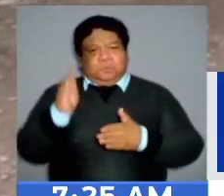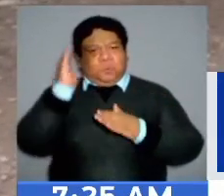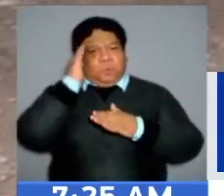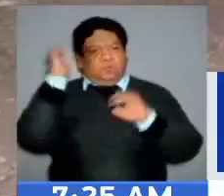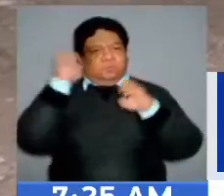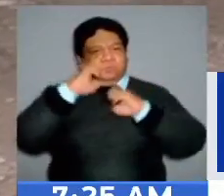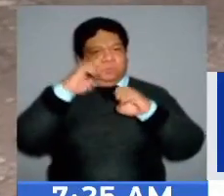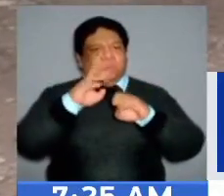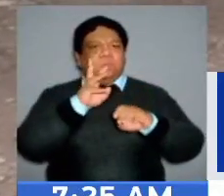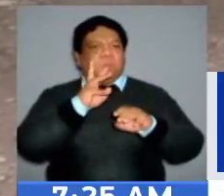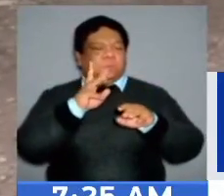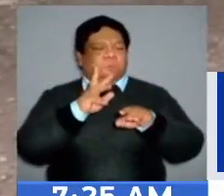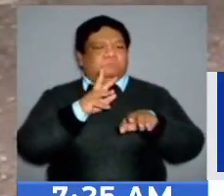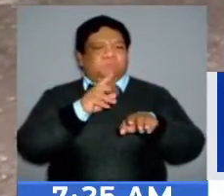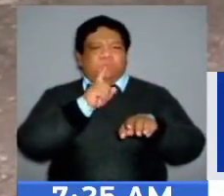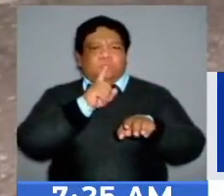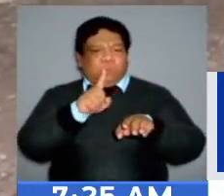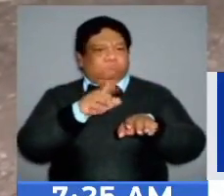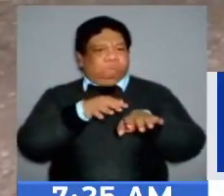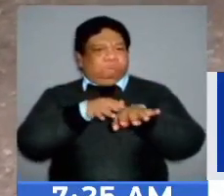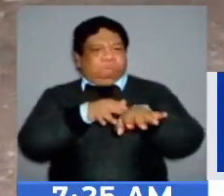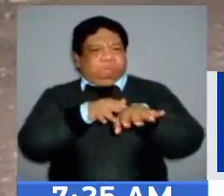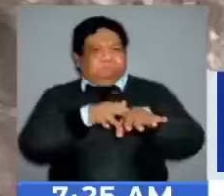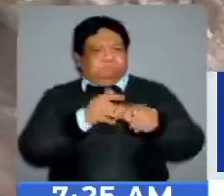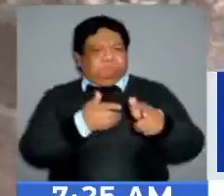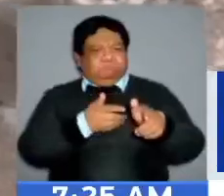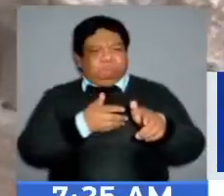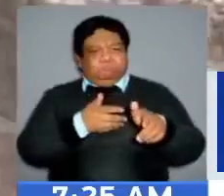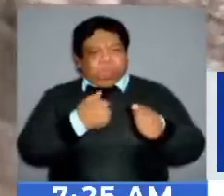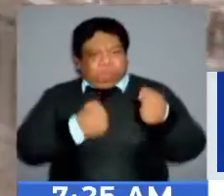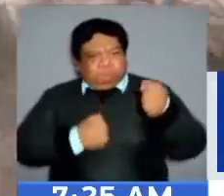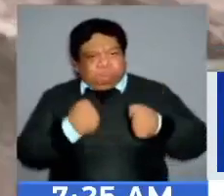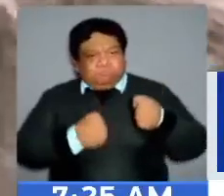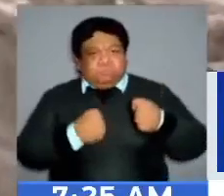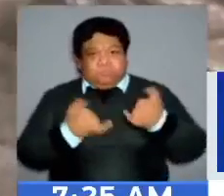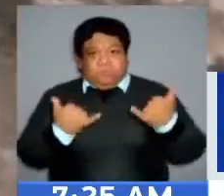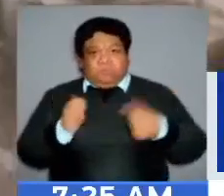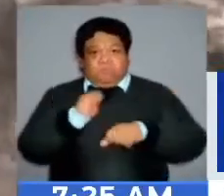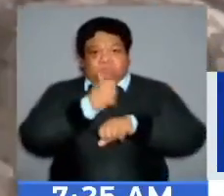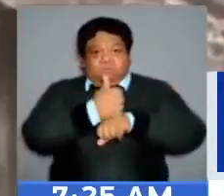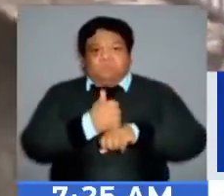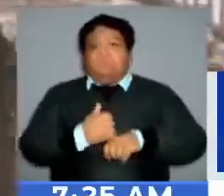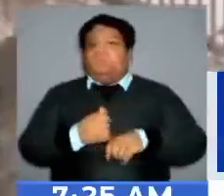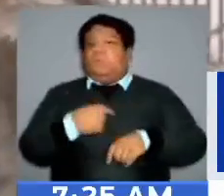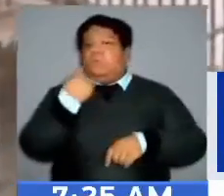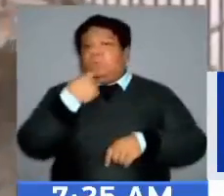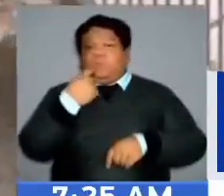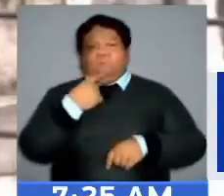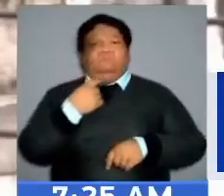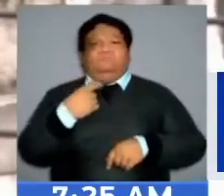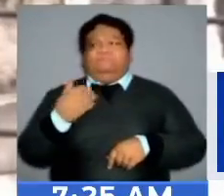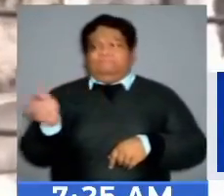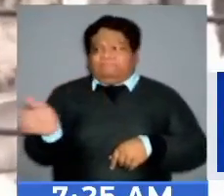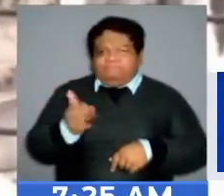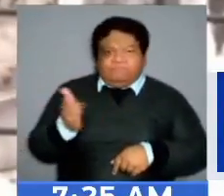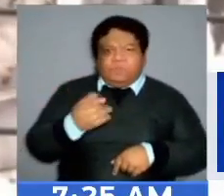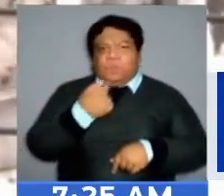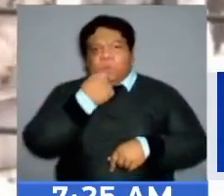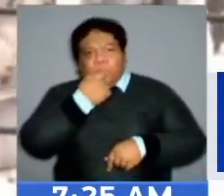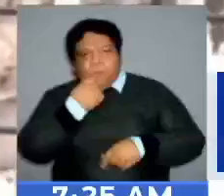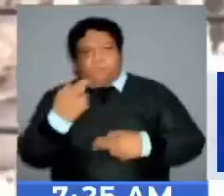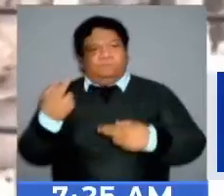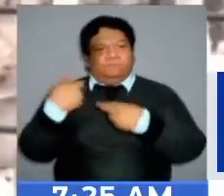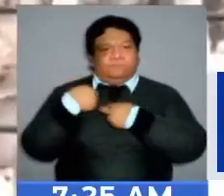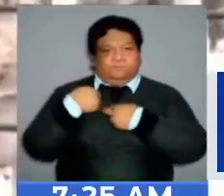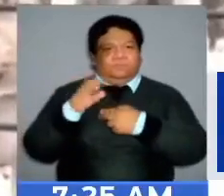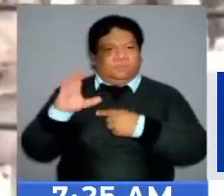Kaya magpapakalat ang LGU ng Cebu City ng traffic enforcers sa mga labas ng mga simenteryo. Simula noong nakaraang linggo, abala na